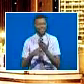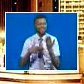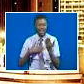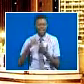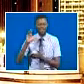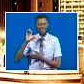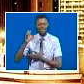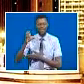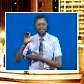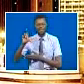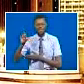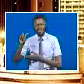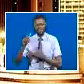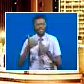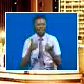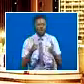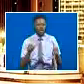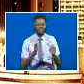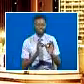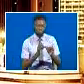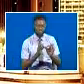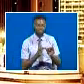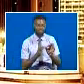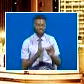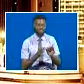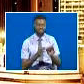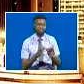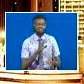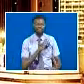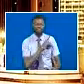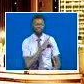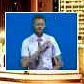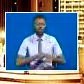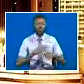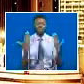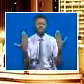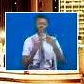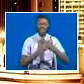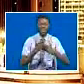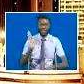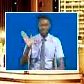Matuva, tumekuwa na mwenzangu Demene Evans upande wa lugha ishara. Usiku mwanana, kwa heri.